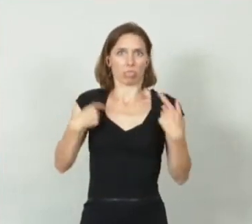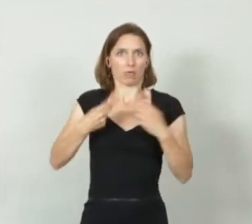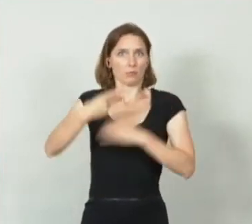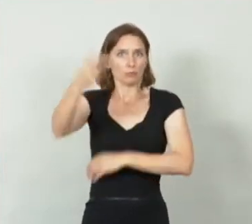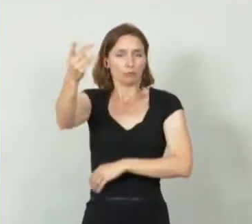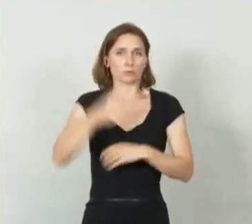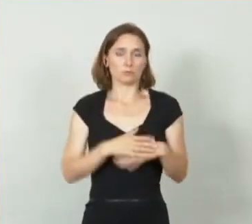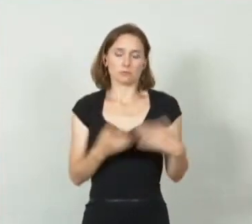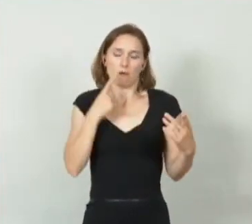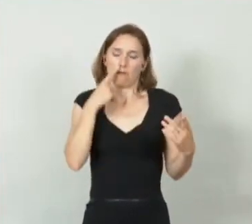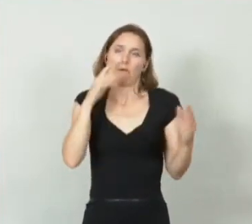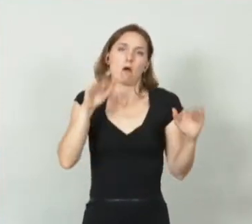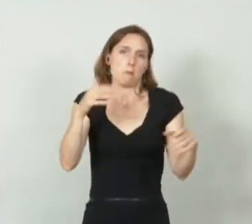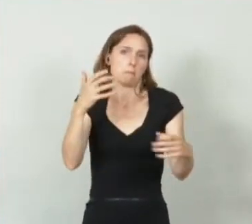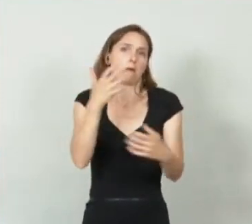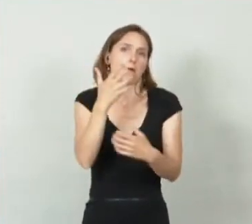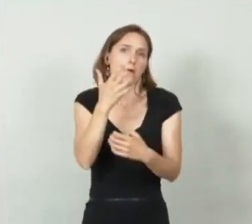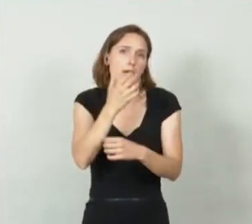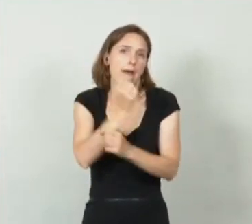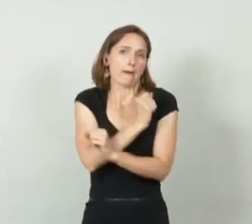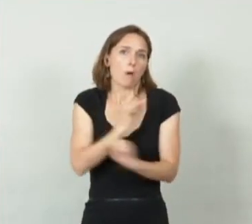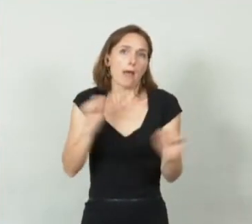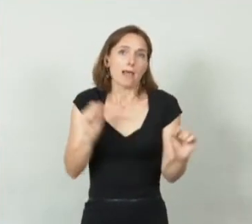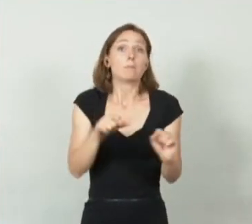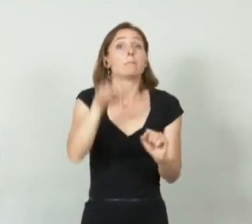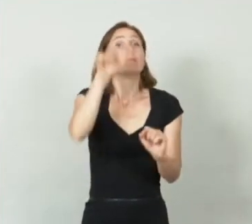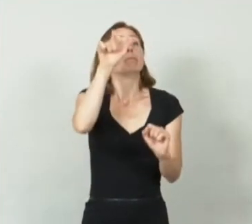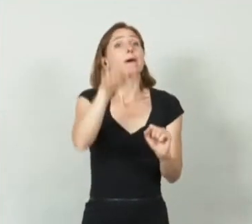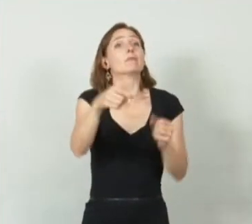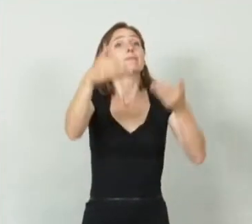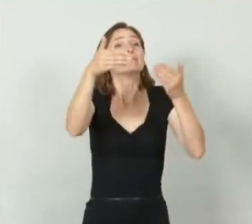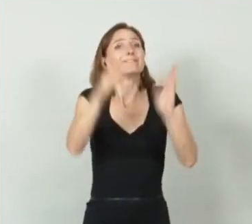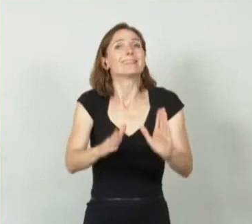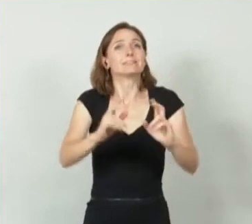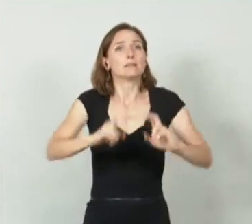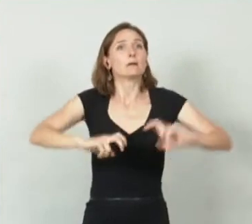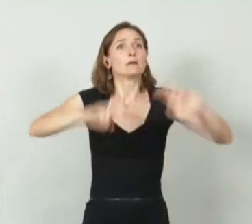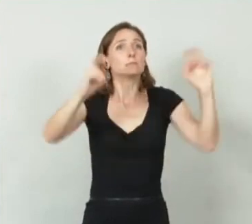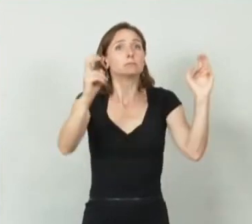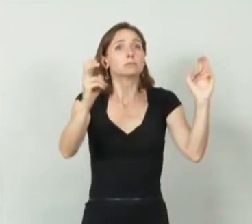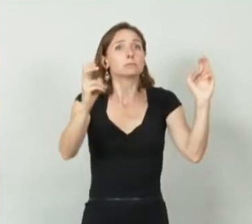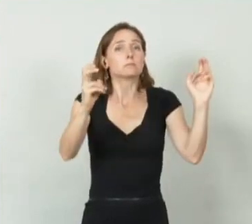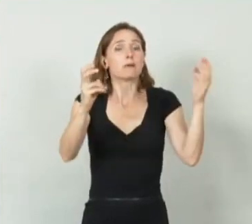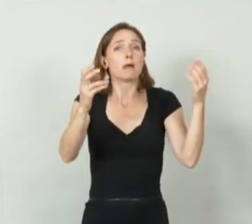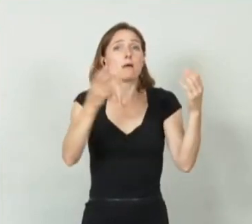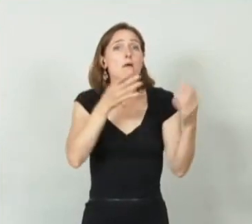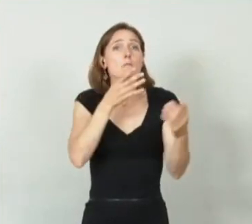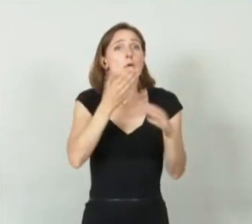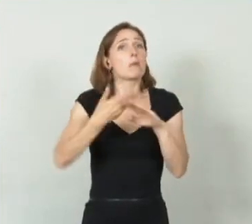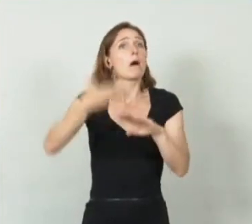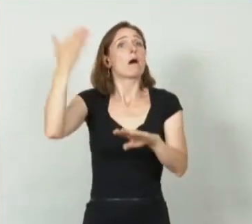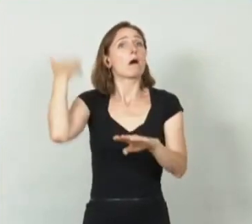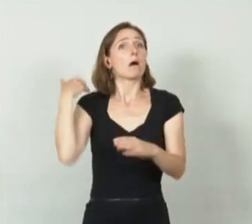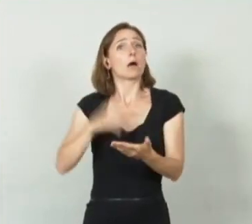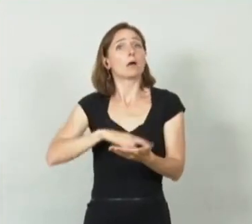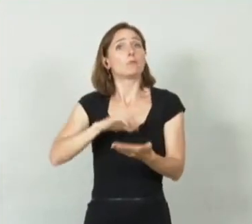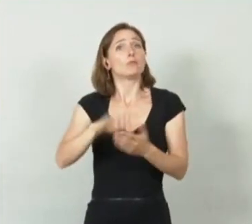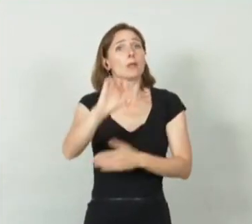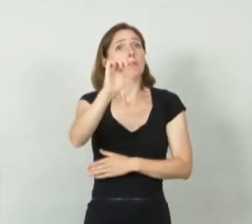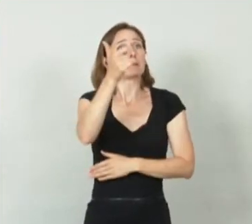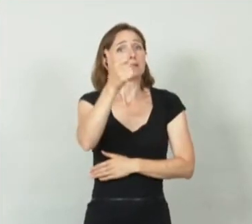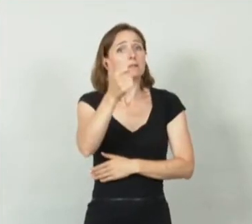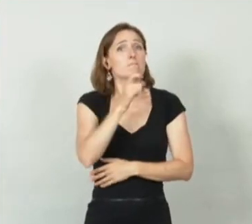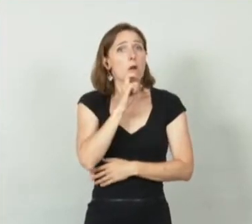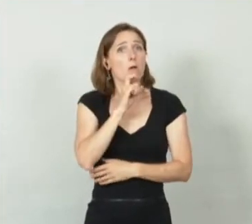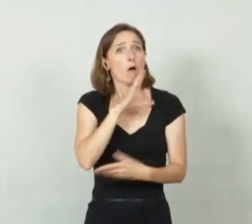seuls décideurs de cette hausse aient été incapables de l'intégrer au budget primitif et doivent passer par une décision